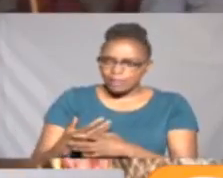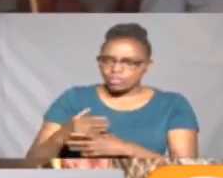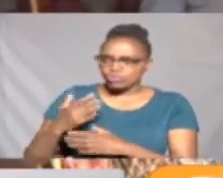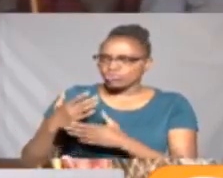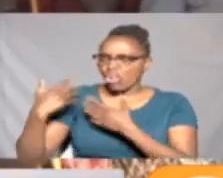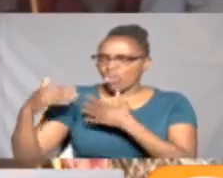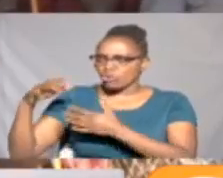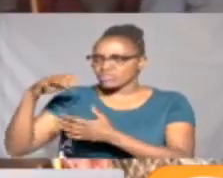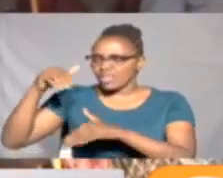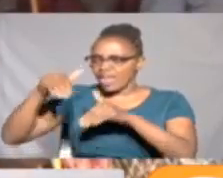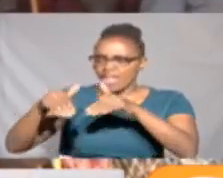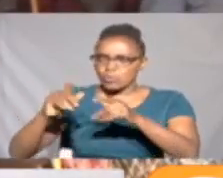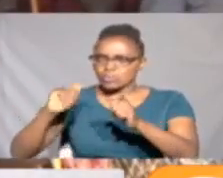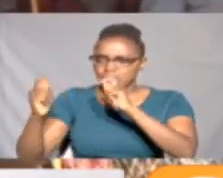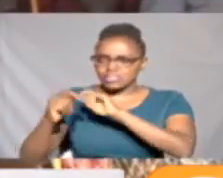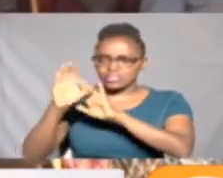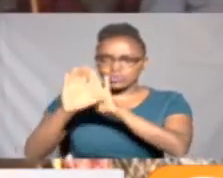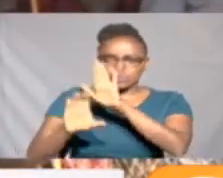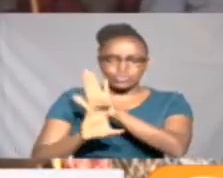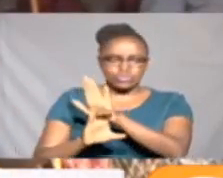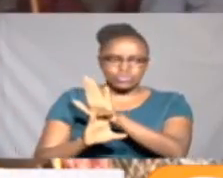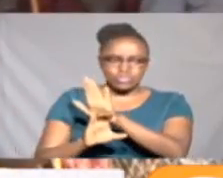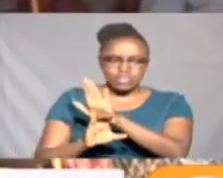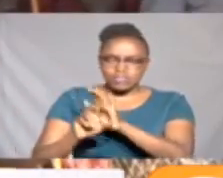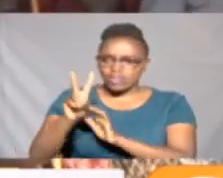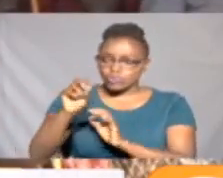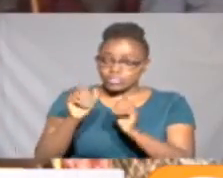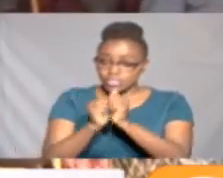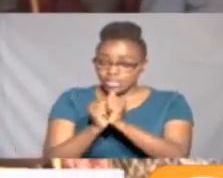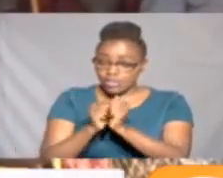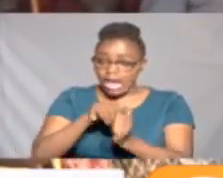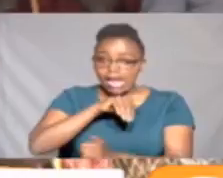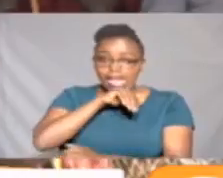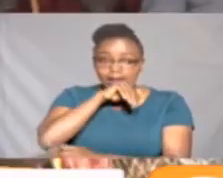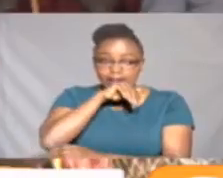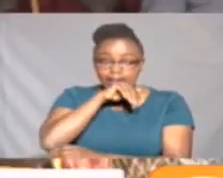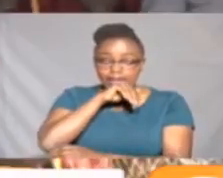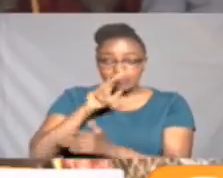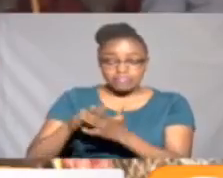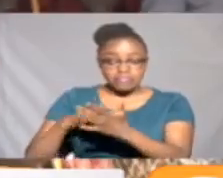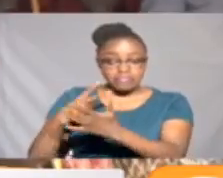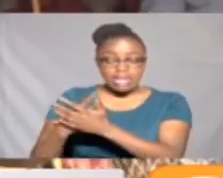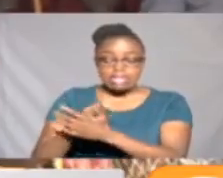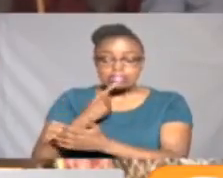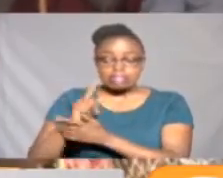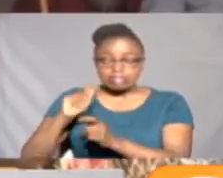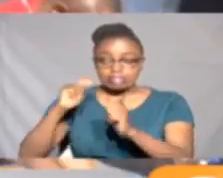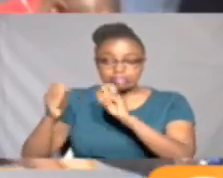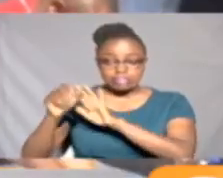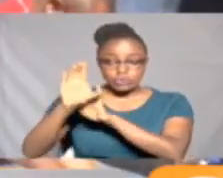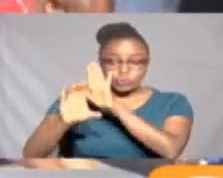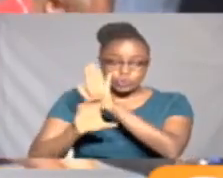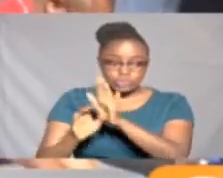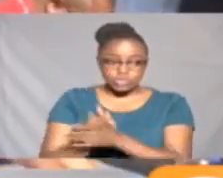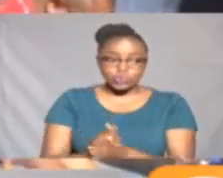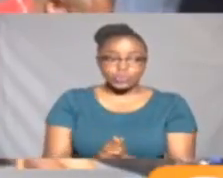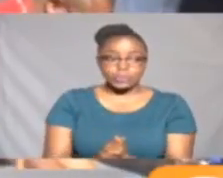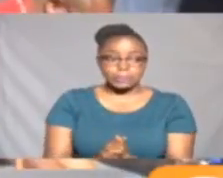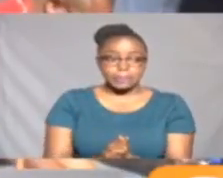election anasema tubadilisha katiba. 2010 Raila aliangushwa akasema tubadilisha katiba. Hii mambo